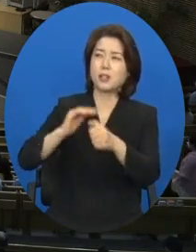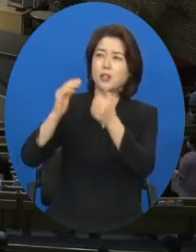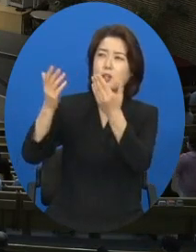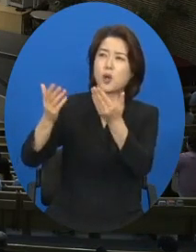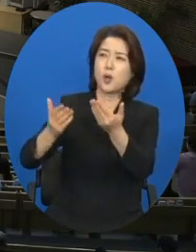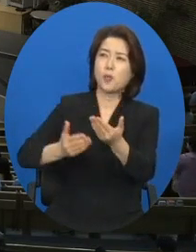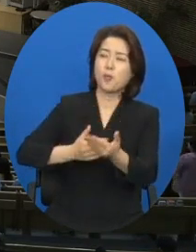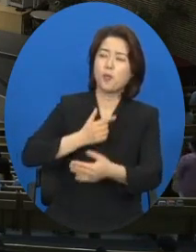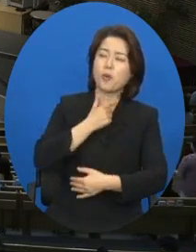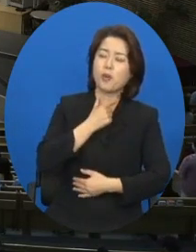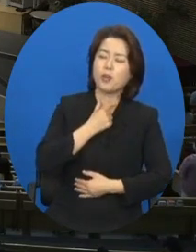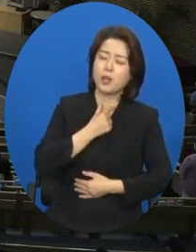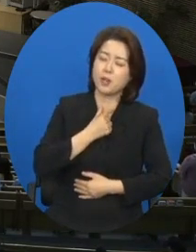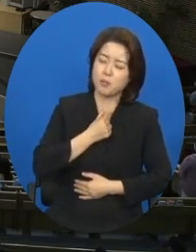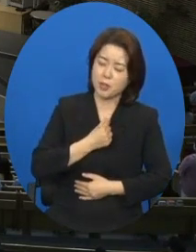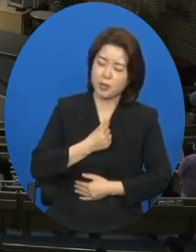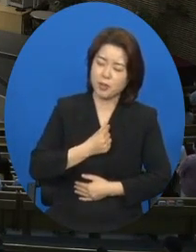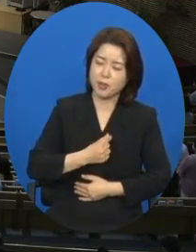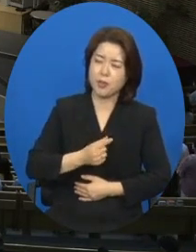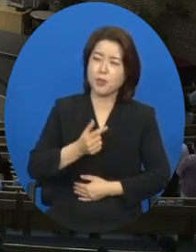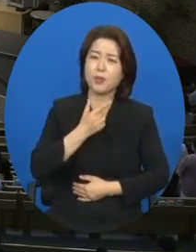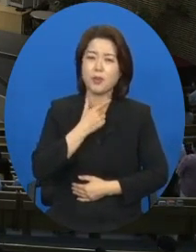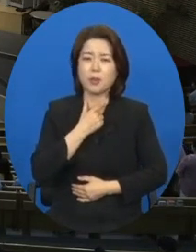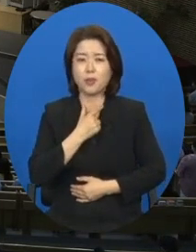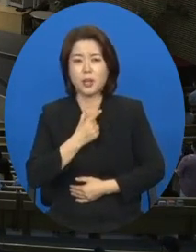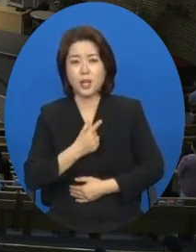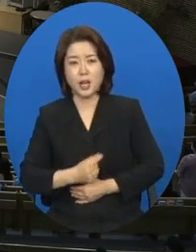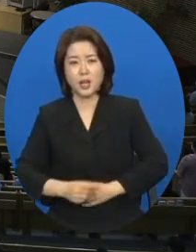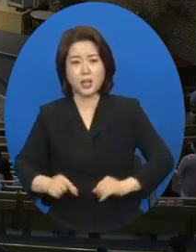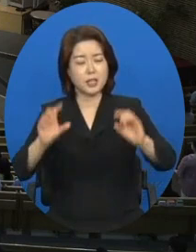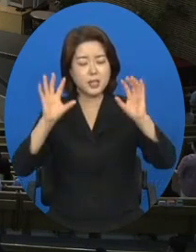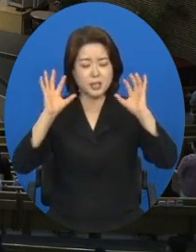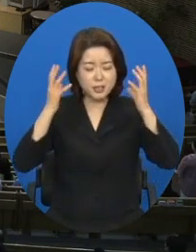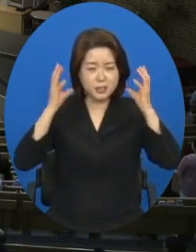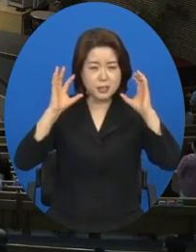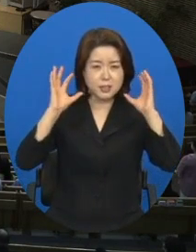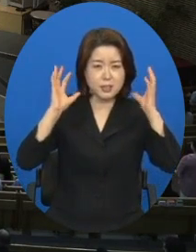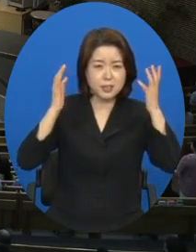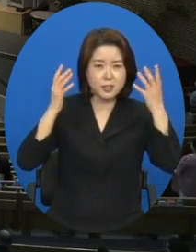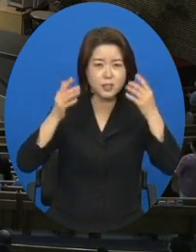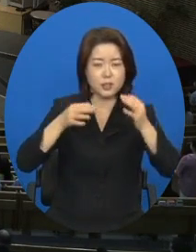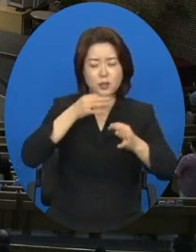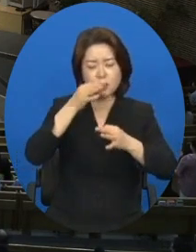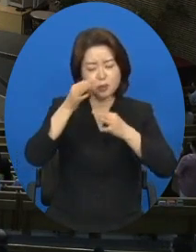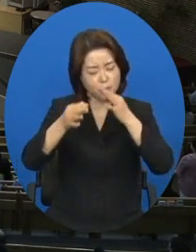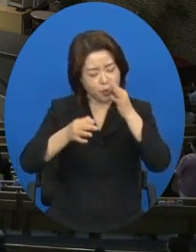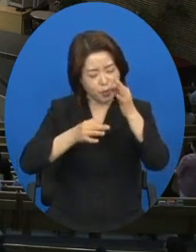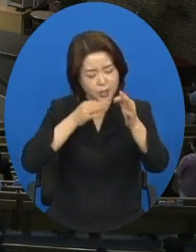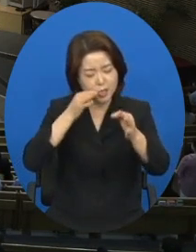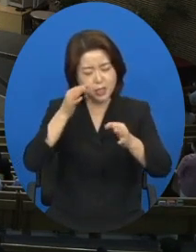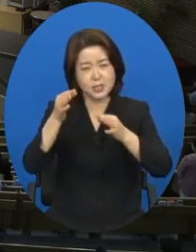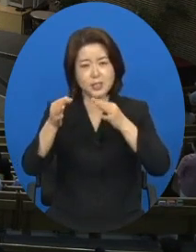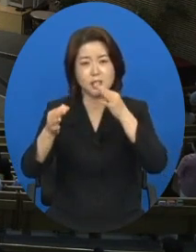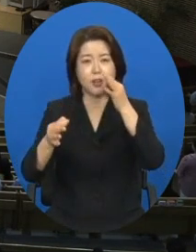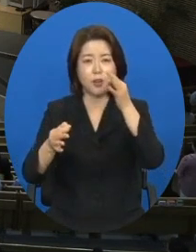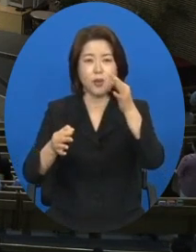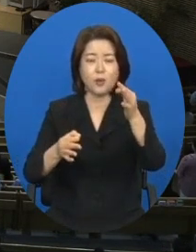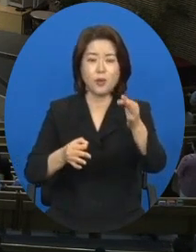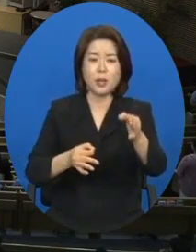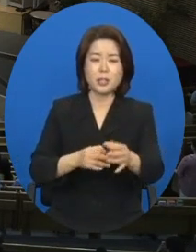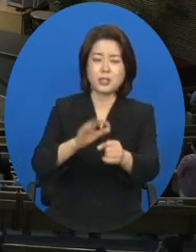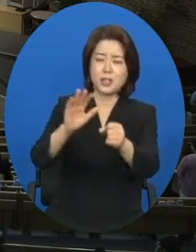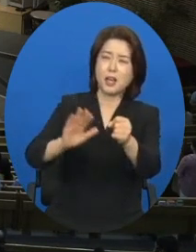사랑받기 원하여, 아이 들고 소리 질러